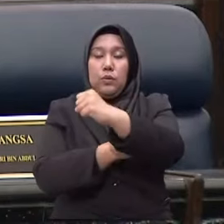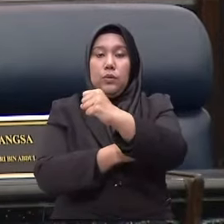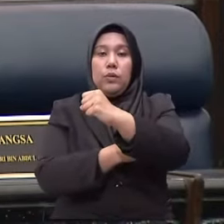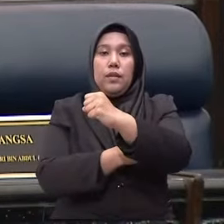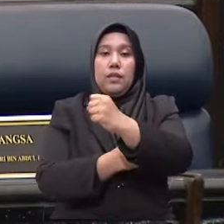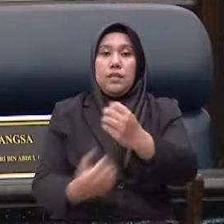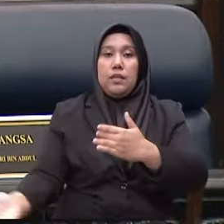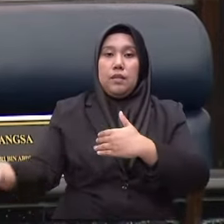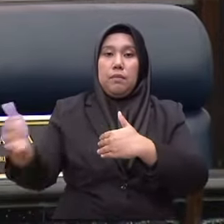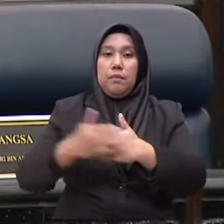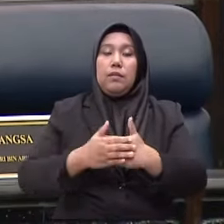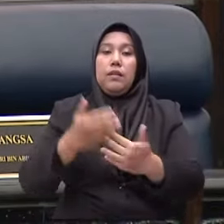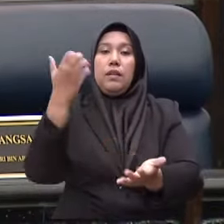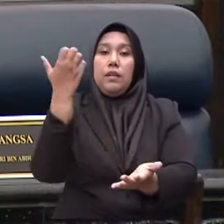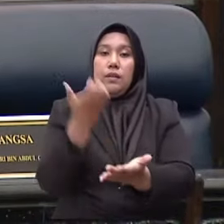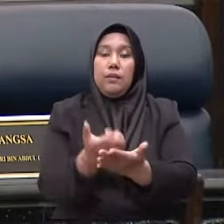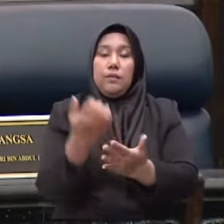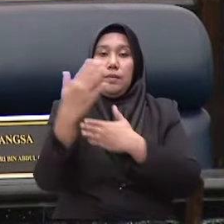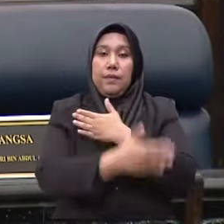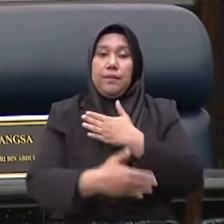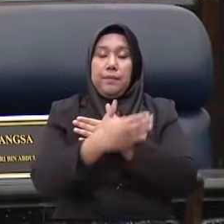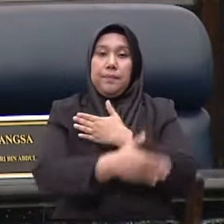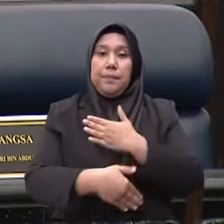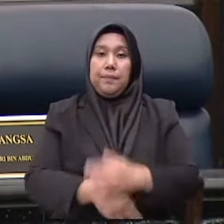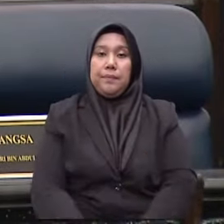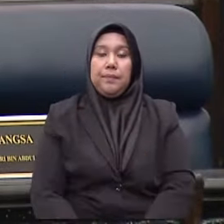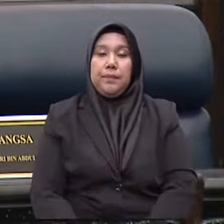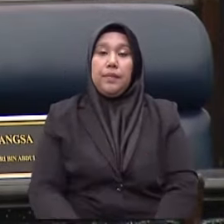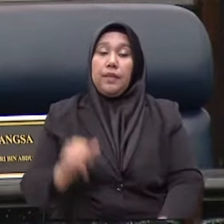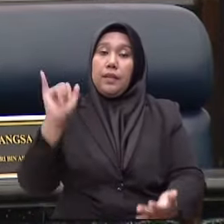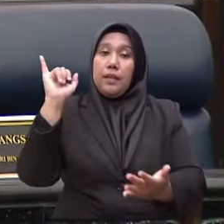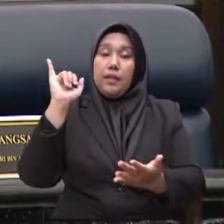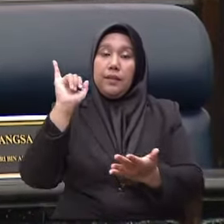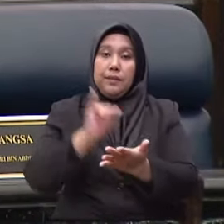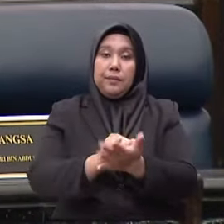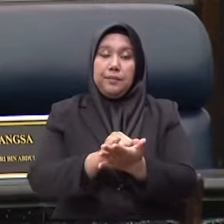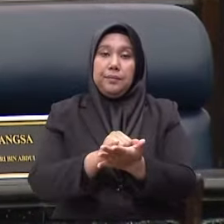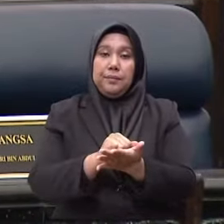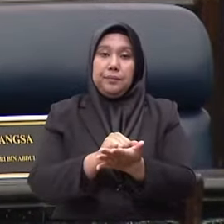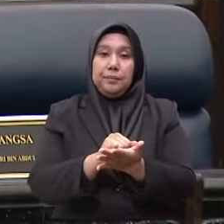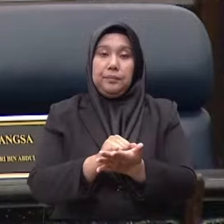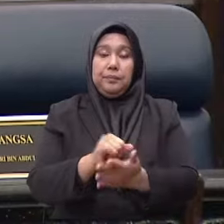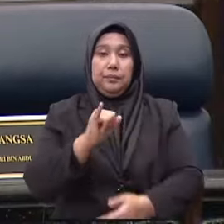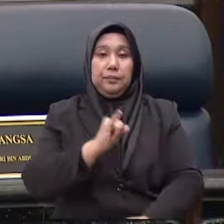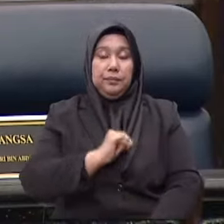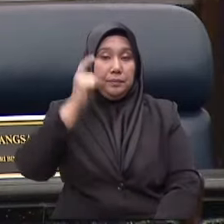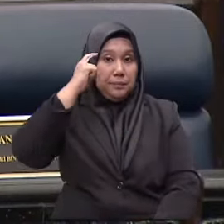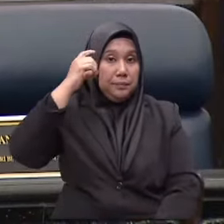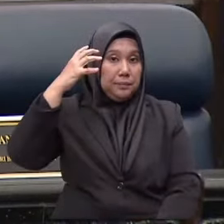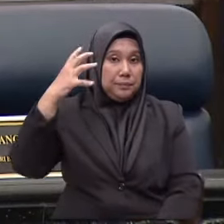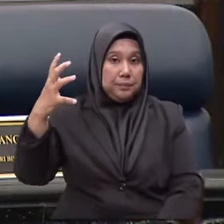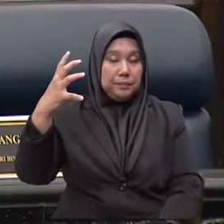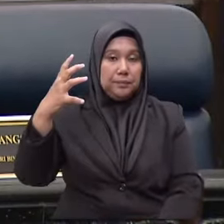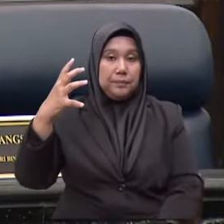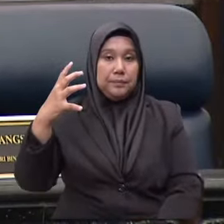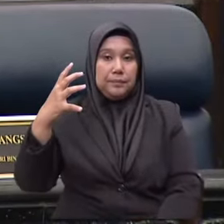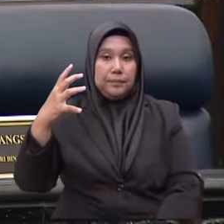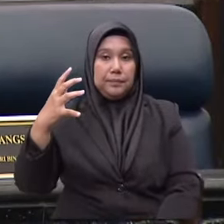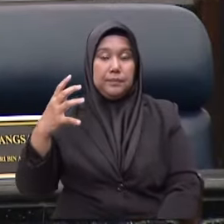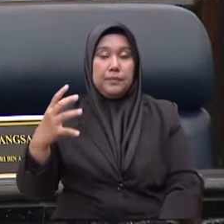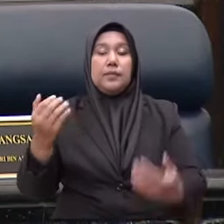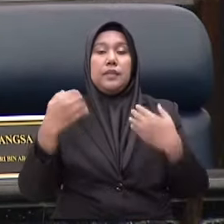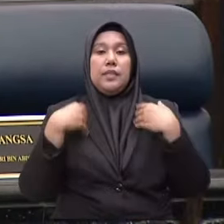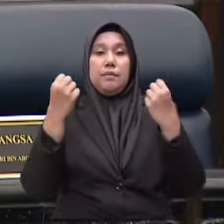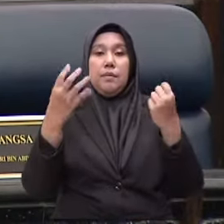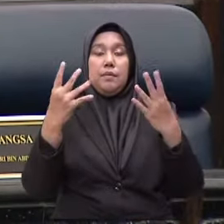negara sebab itu oleh sebab yang demikian saya berpendapat terdapat beberapa